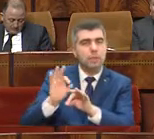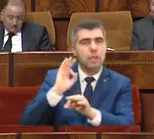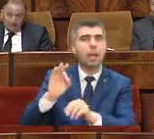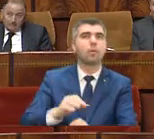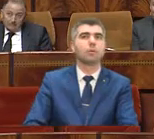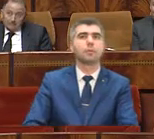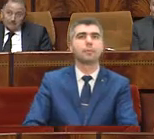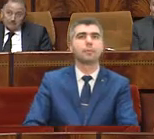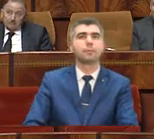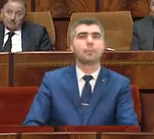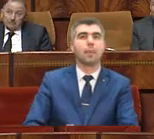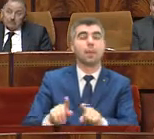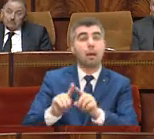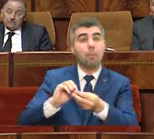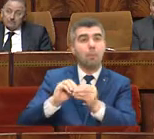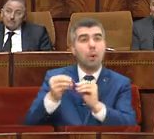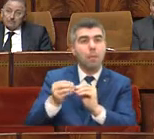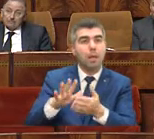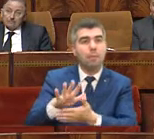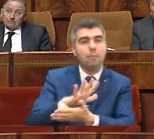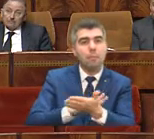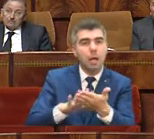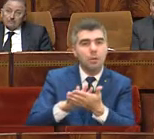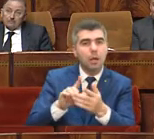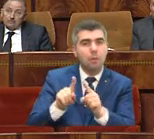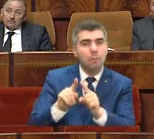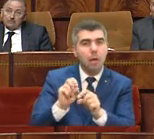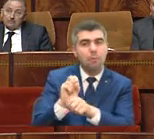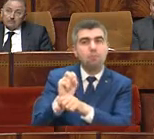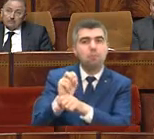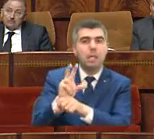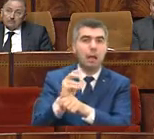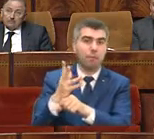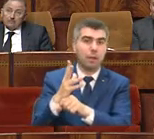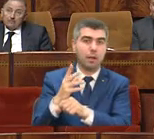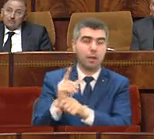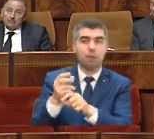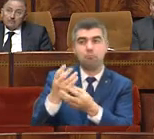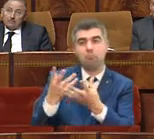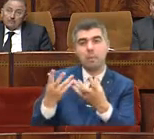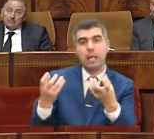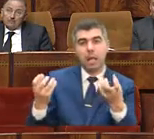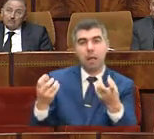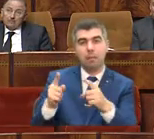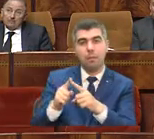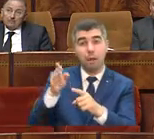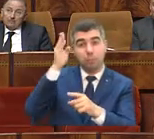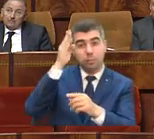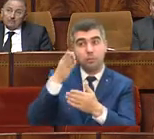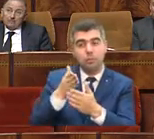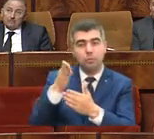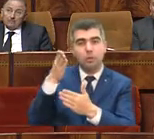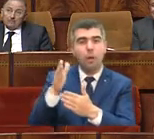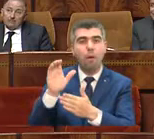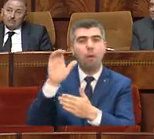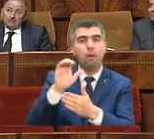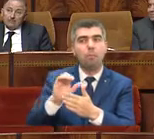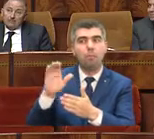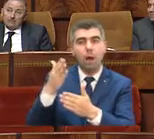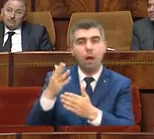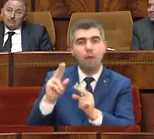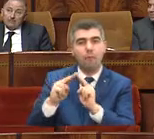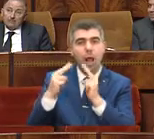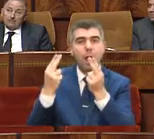وهنا المشكل اللي كاين عندنا هجره الكفاءات والادمغه، واللي السبب ديالها انهم ما لقاوش المقابل ديالهم في